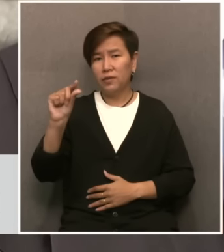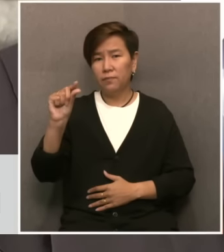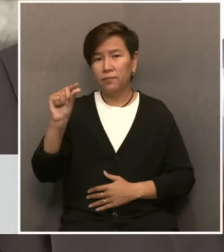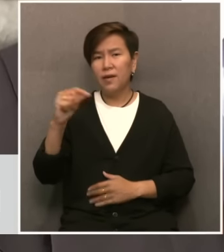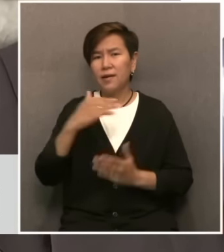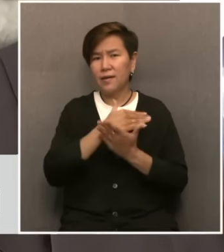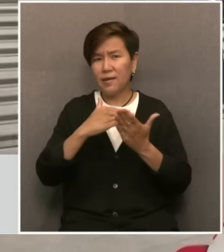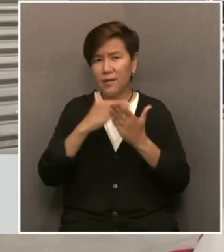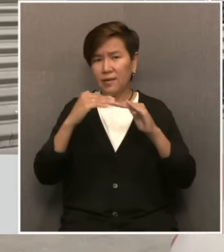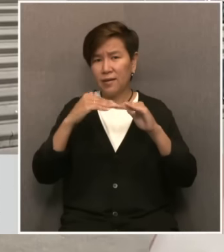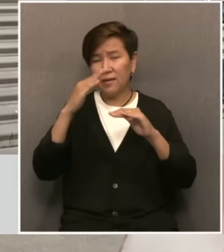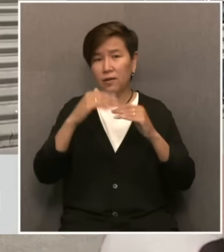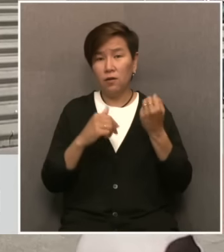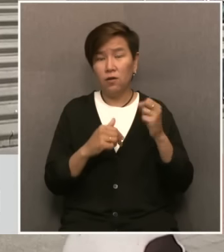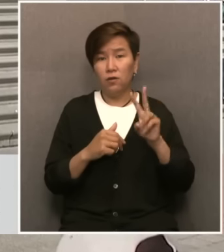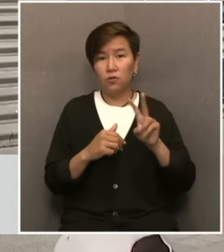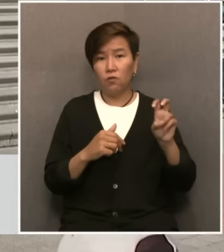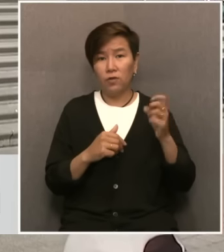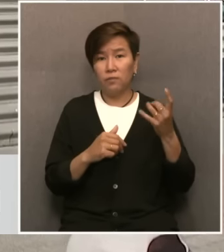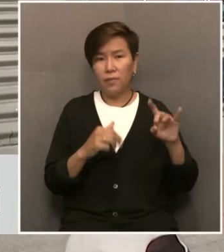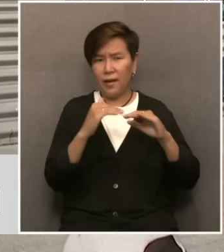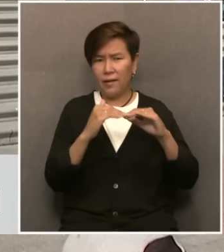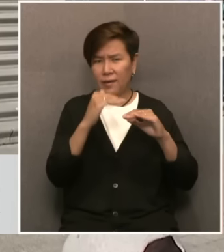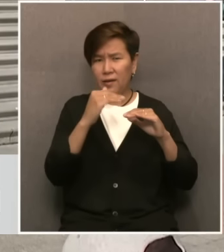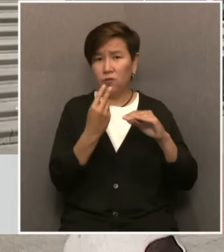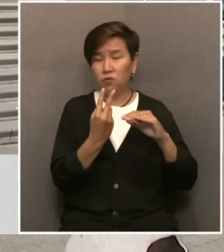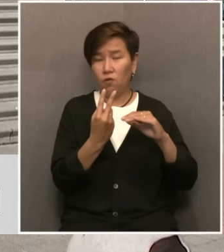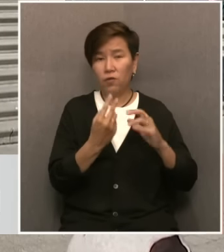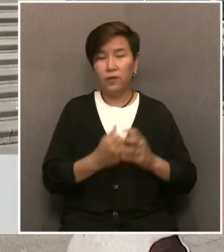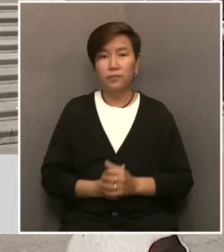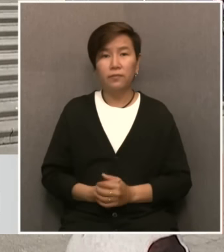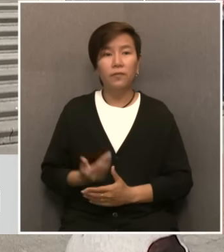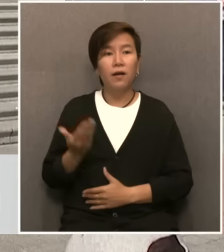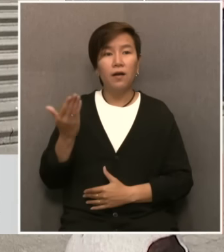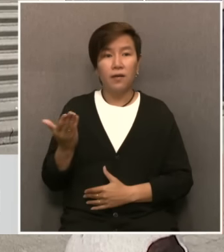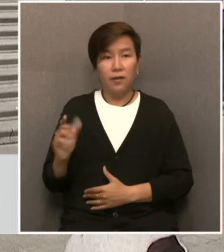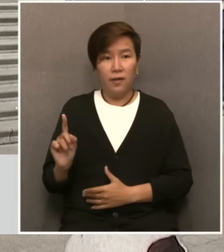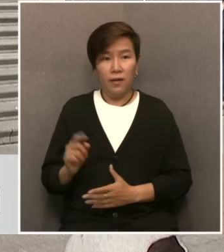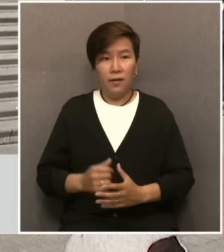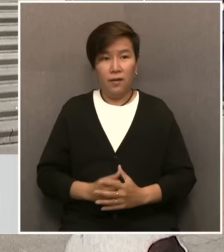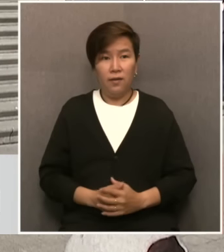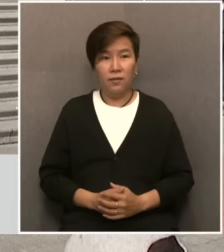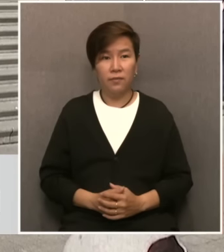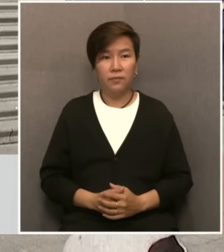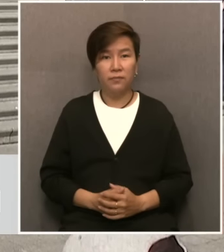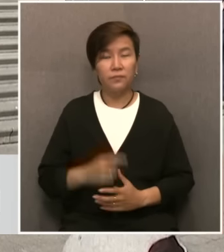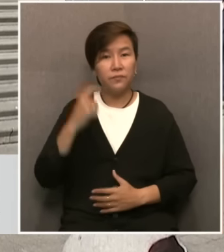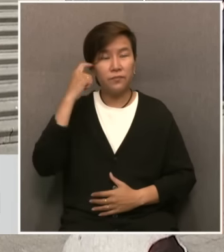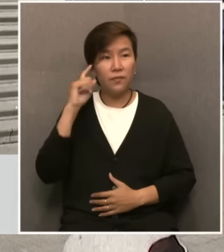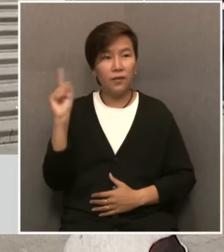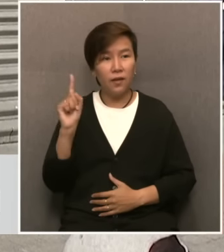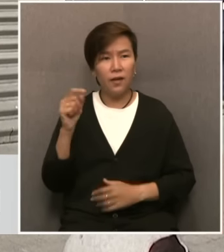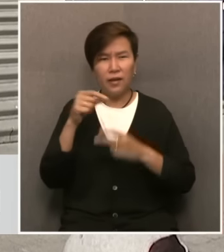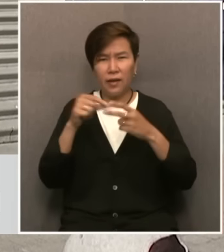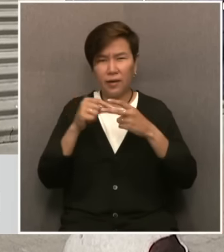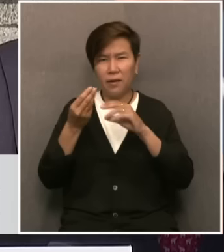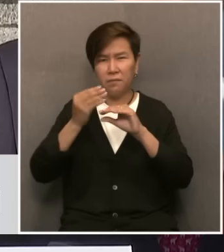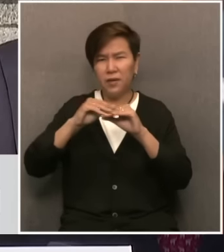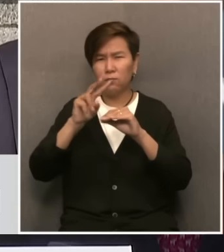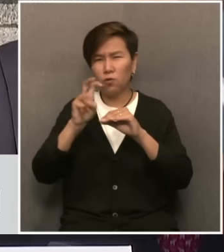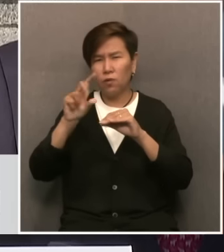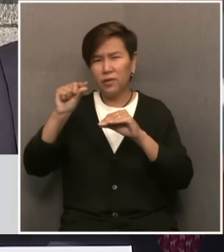ง1ก็คือ218ที่นั่งไปเพียง2ที่นั่งซึ่งจอห์นเนี่ยได้คือสำหรับคุณจอห์นสันเนี่ยเขาคาดการว่าจะได้มากกว่า220